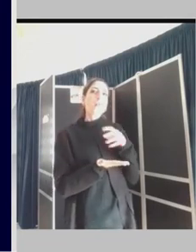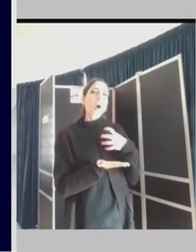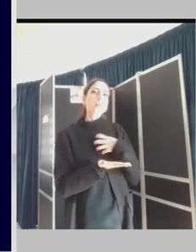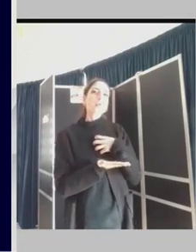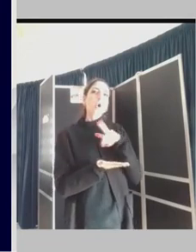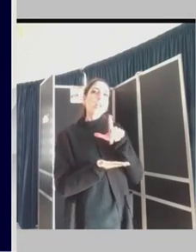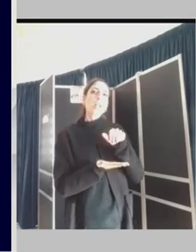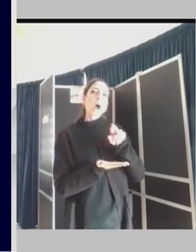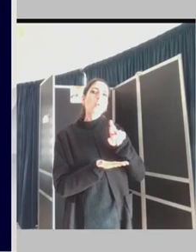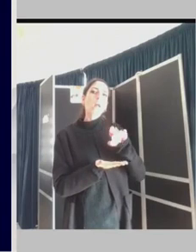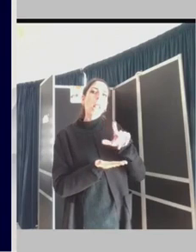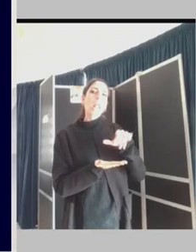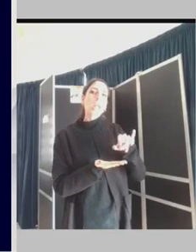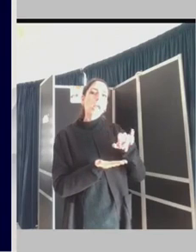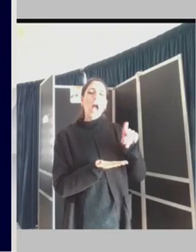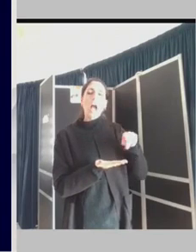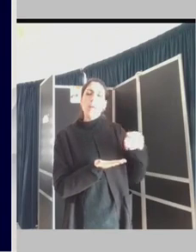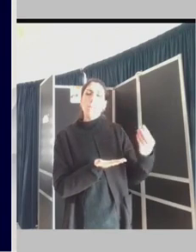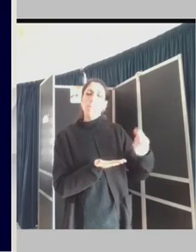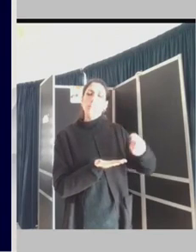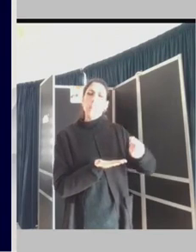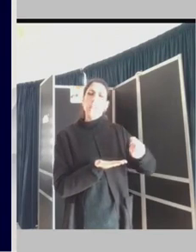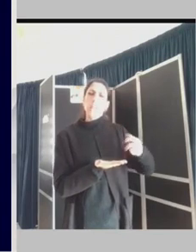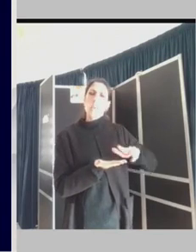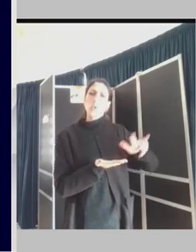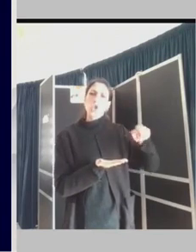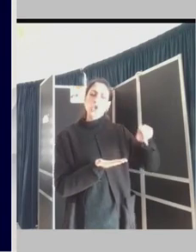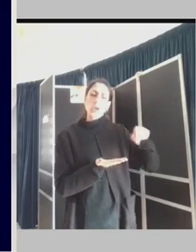Laurelli e quello del presidente del municipio, che